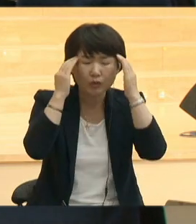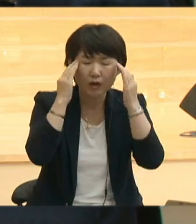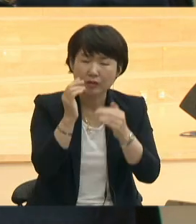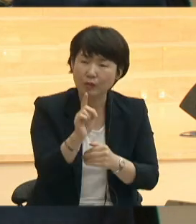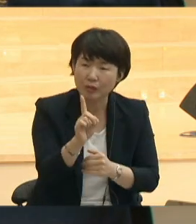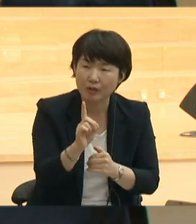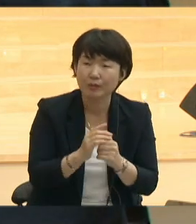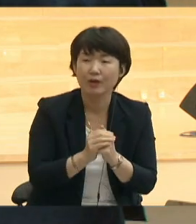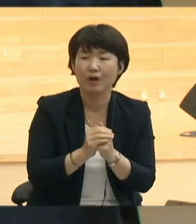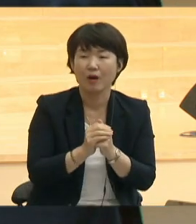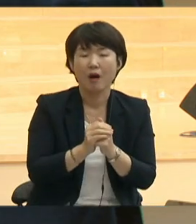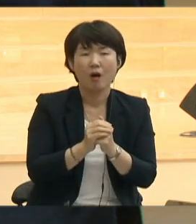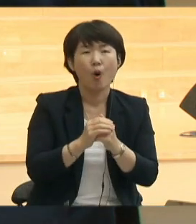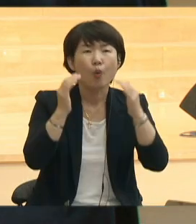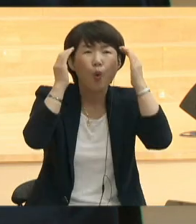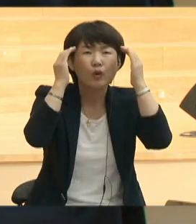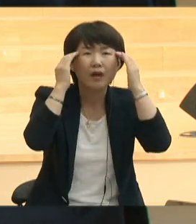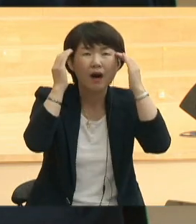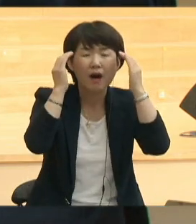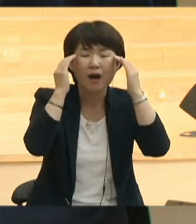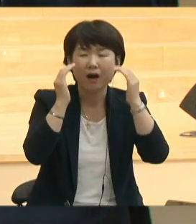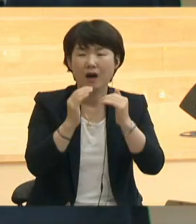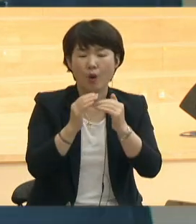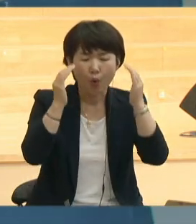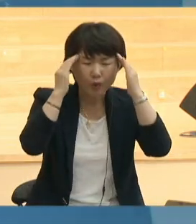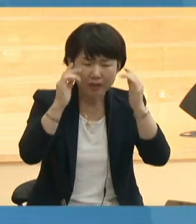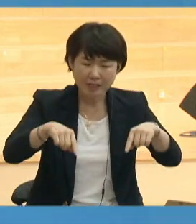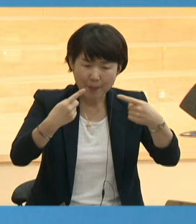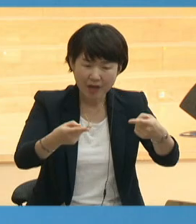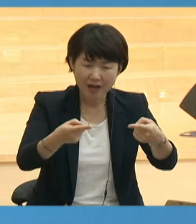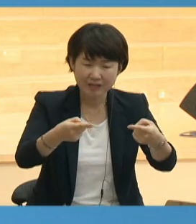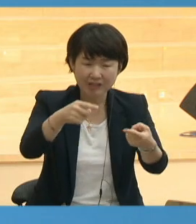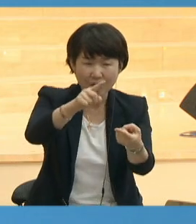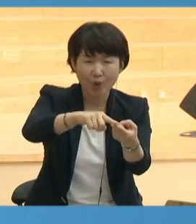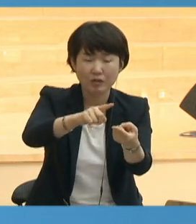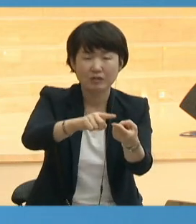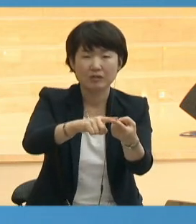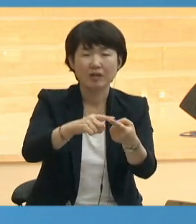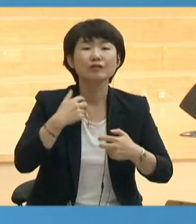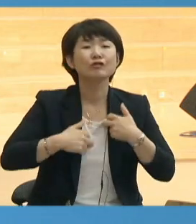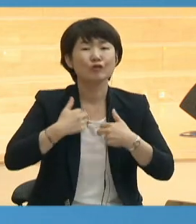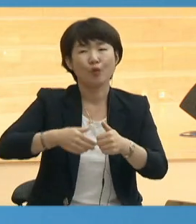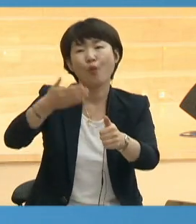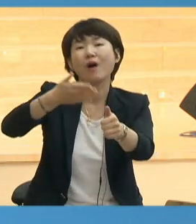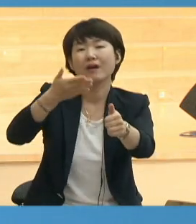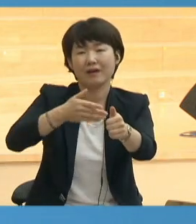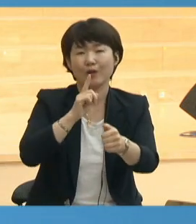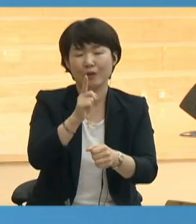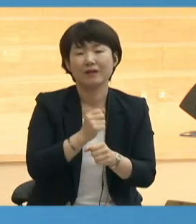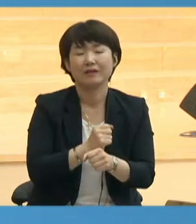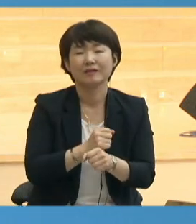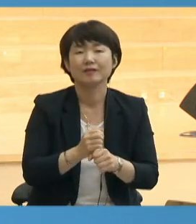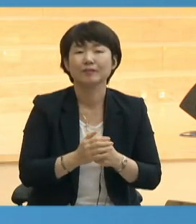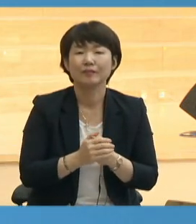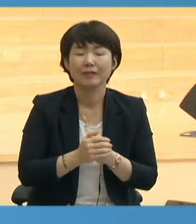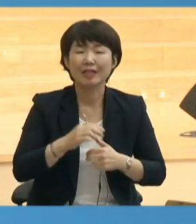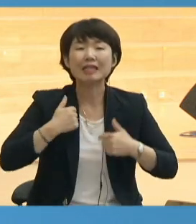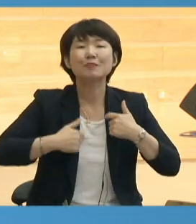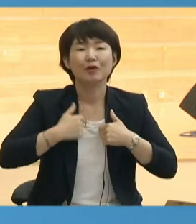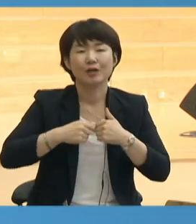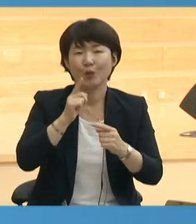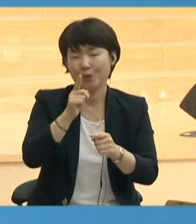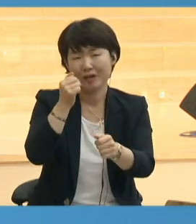한 마디로 곤 아니잖아요 고난에 참여하는 것은 뭐라고요 줄거라 키퍼